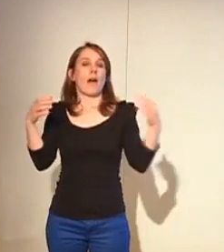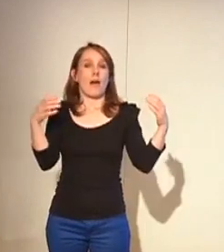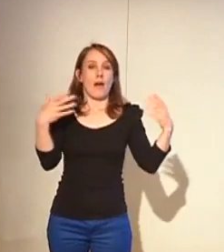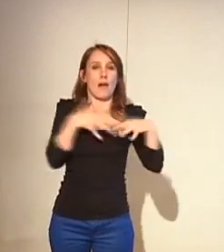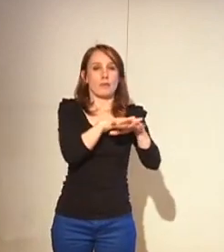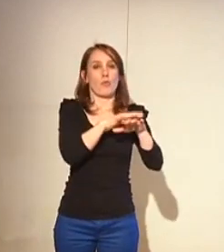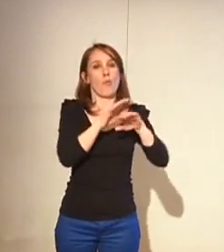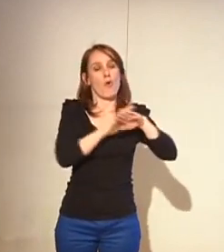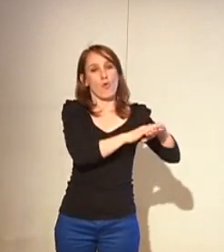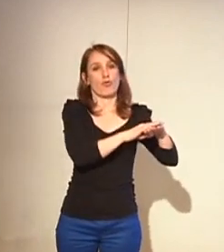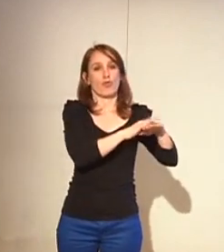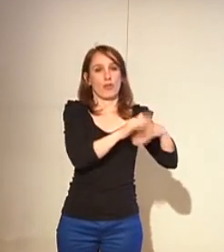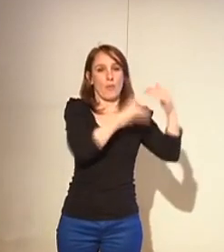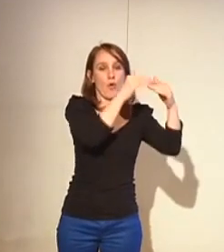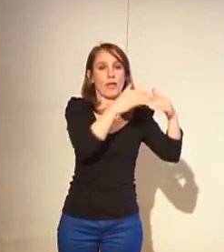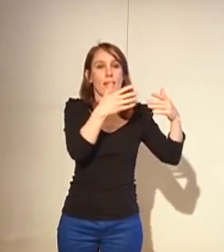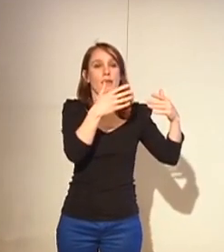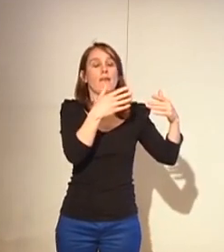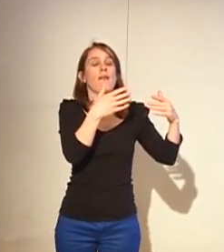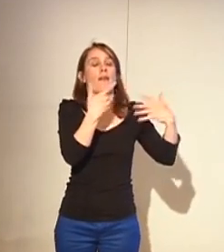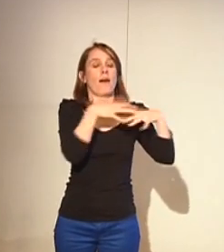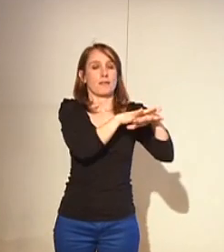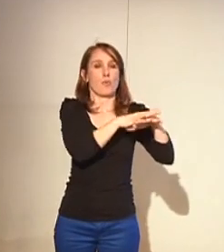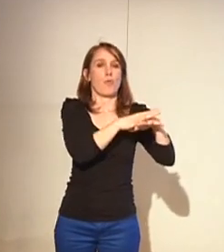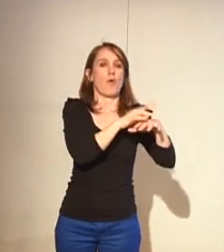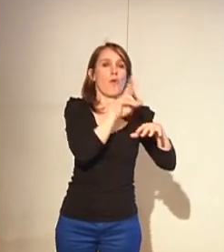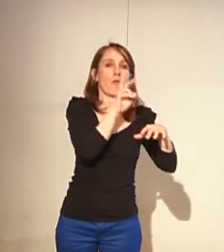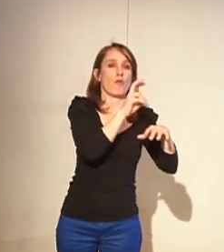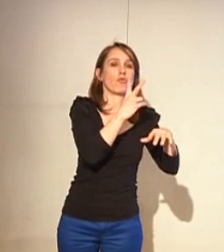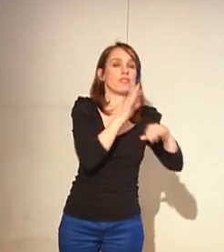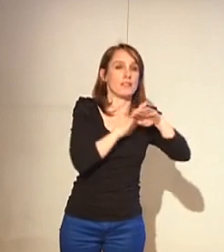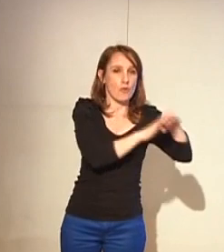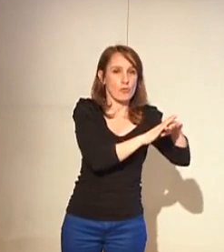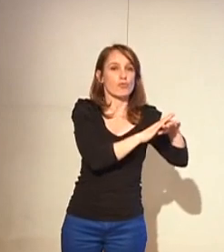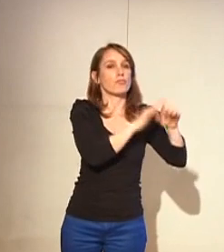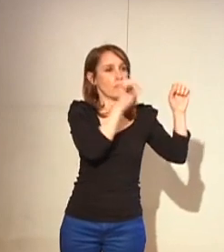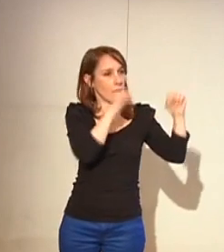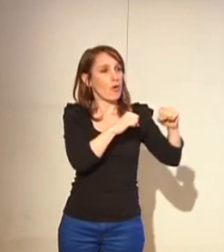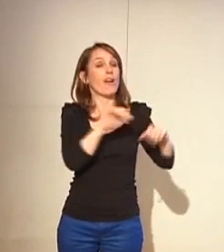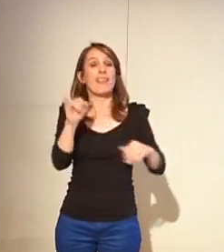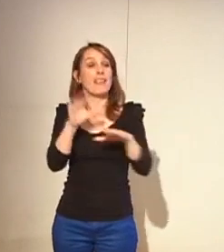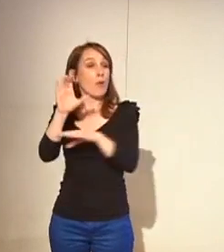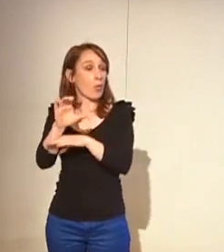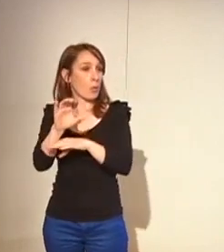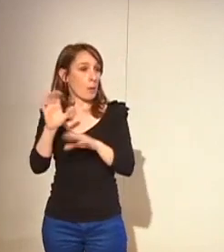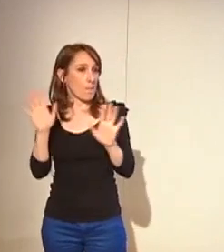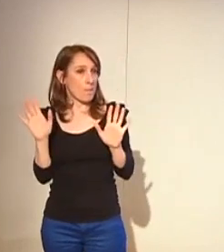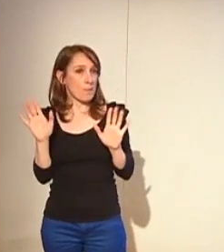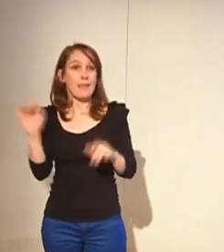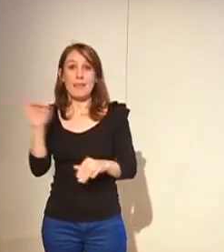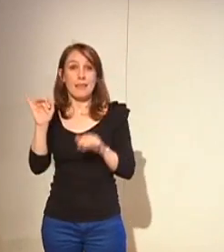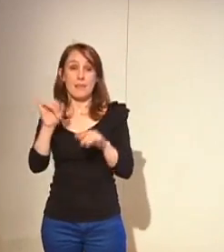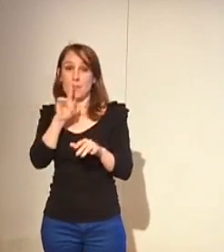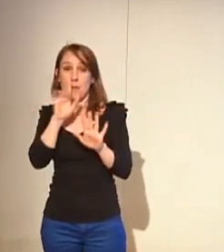citoyen de la gauche et écologistes qui qui est contre qui s'abstient